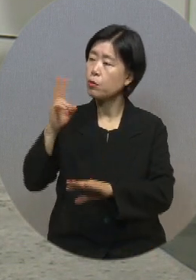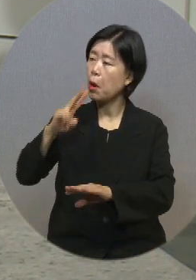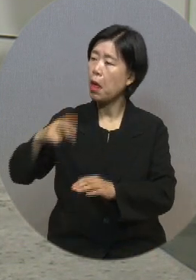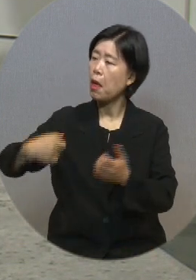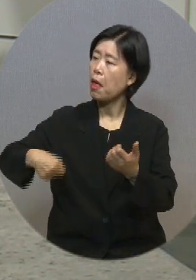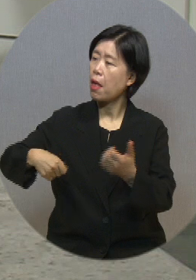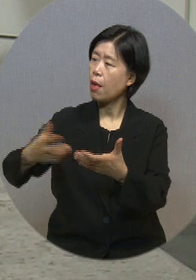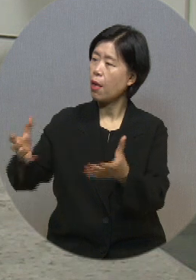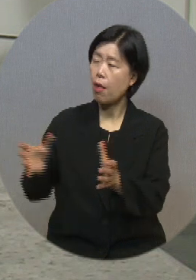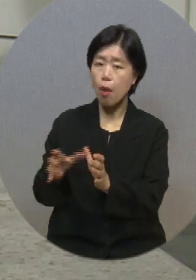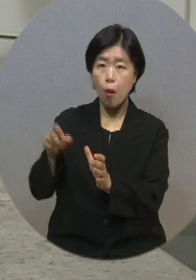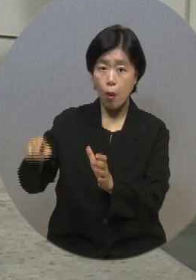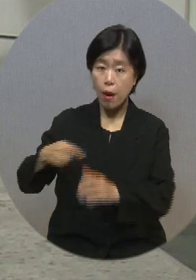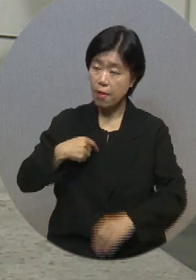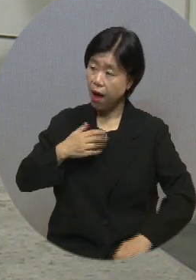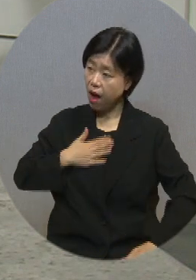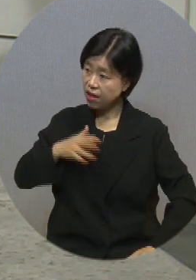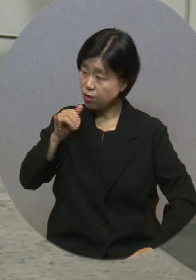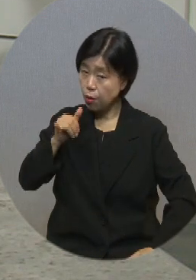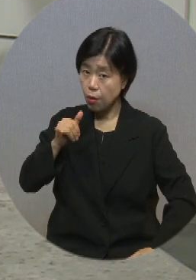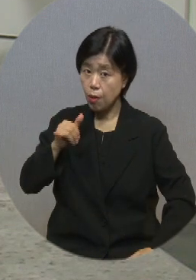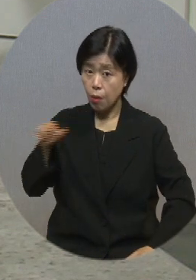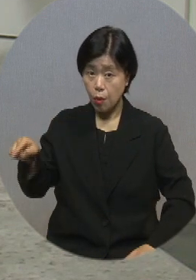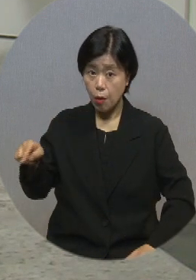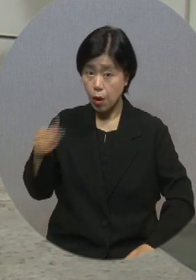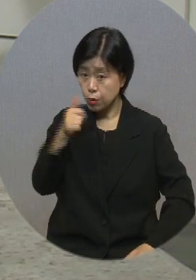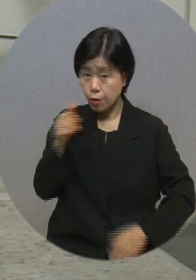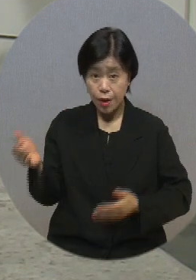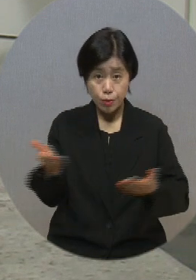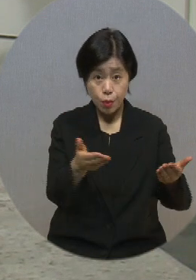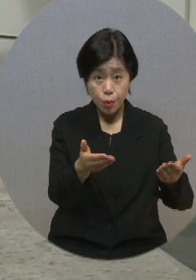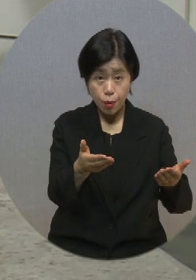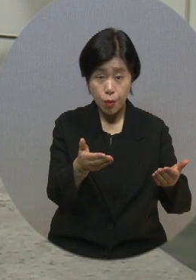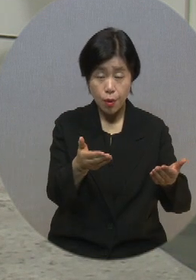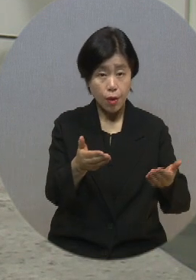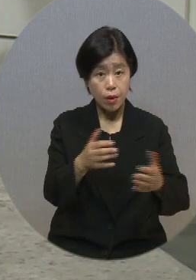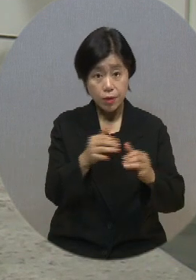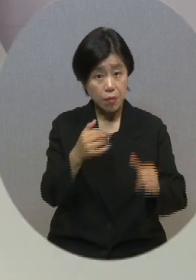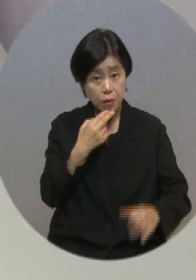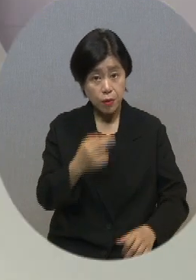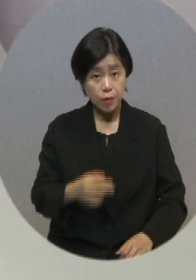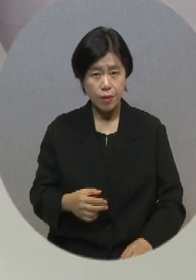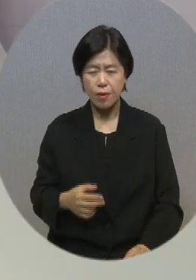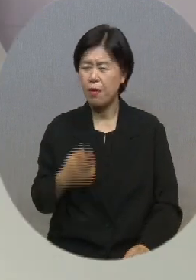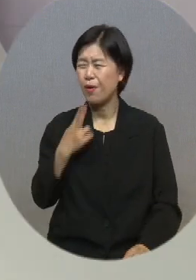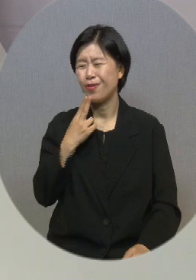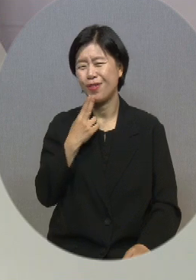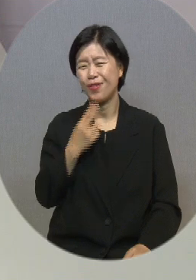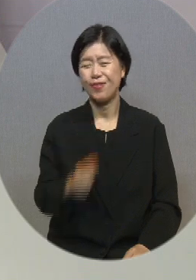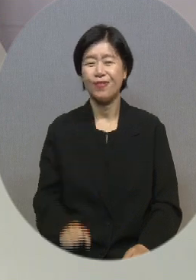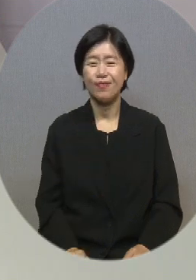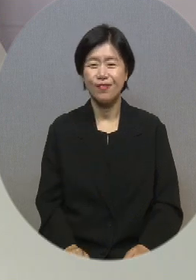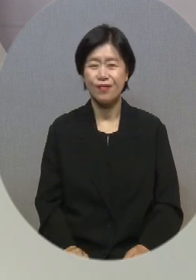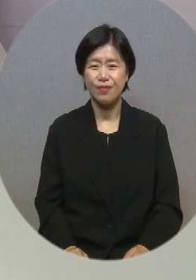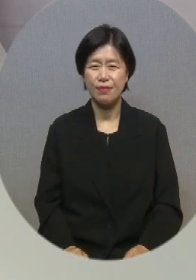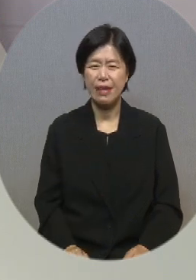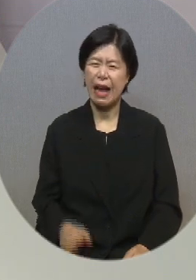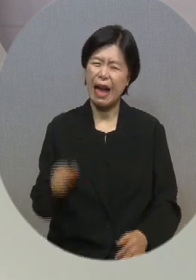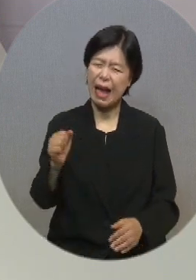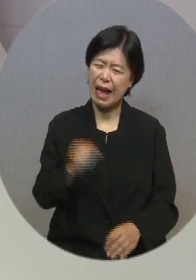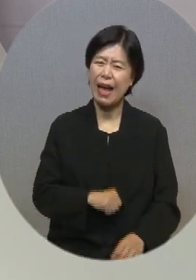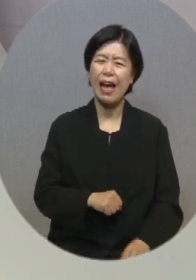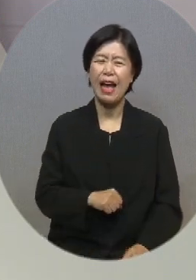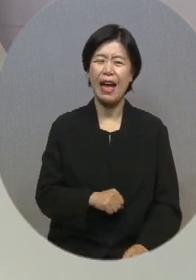맞춰볼래? 이렇게 누가 구체적으로 좀 제안한 사람이 없습니까? 아, 네, 그런 사람은 없습니다. 그럼 뭔가 이 1%가 모자랐구나,